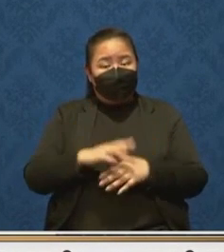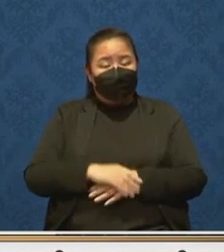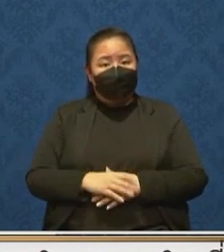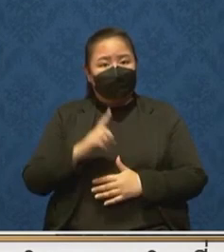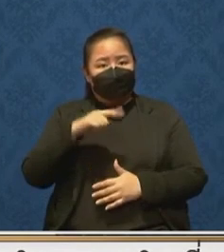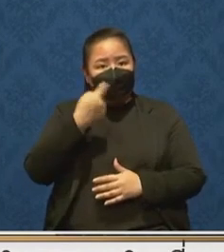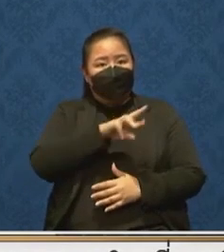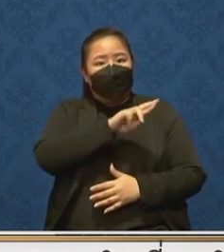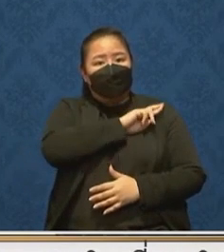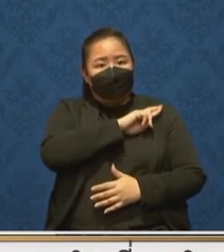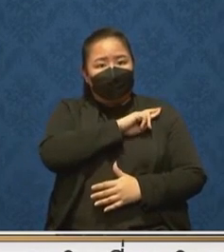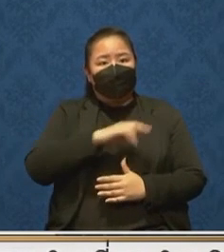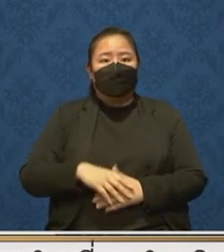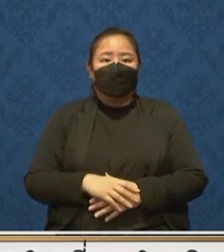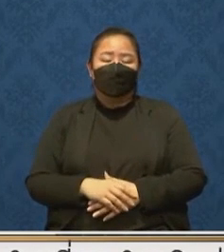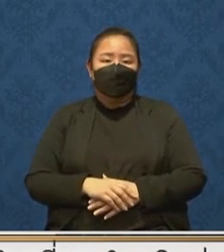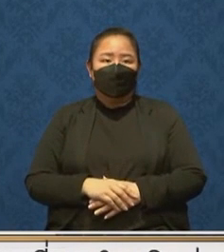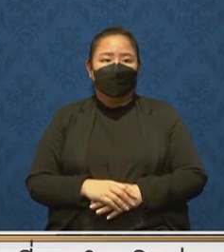รับผดชอบต่ไปครั